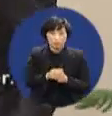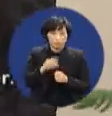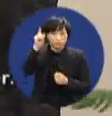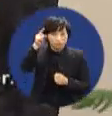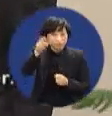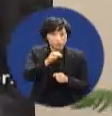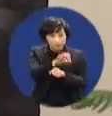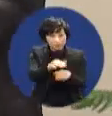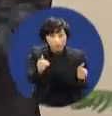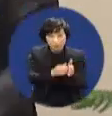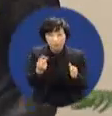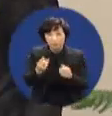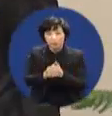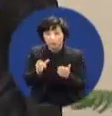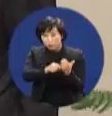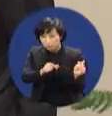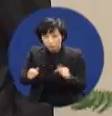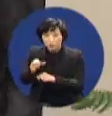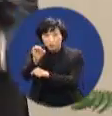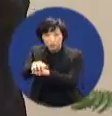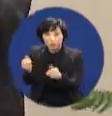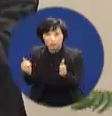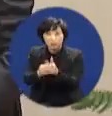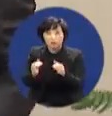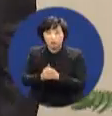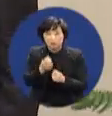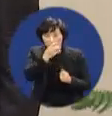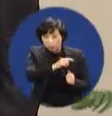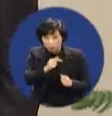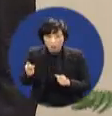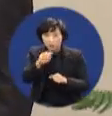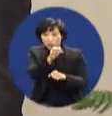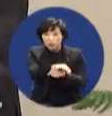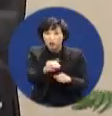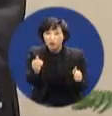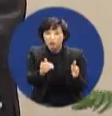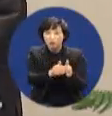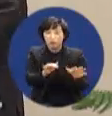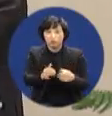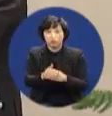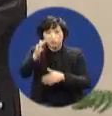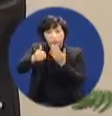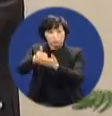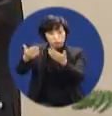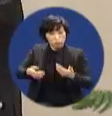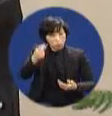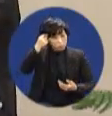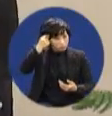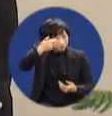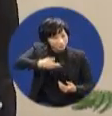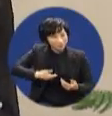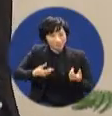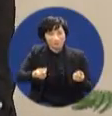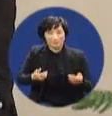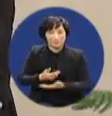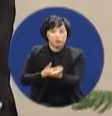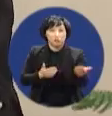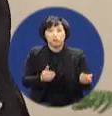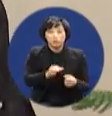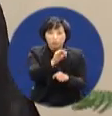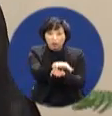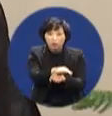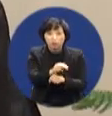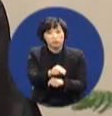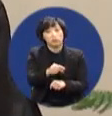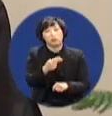주고 물건 사고, 돈 주고 양식 사 먹고 그러는데 뭘 하나님이 주셨다고 그러느냐? 여러분, 돈 주고 사는 그거 없으면